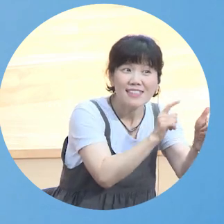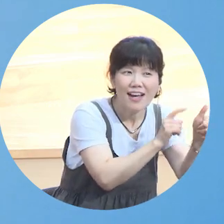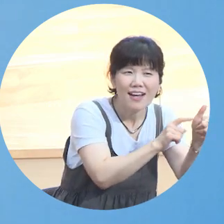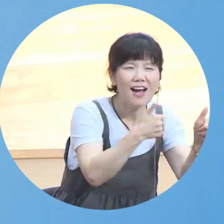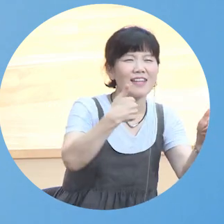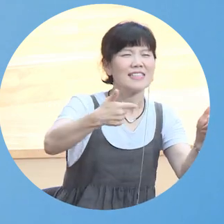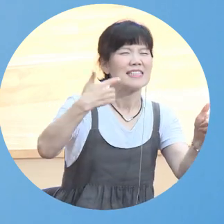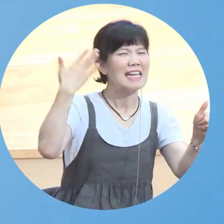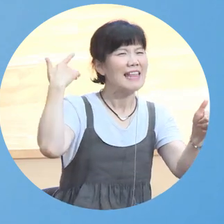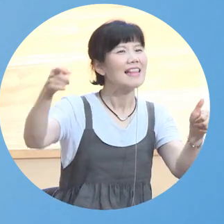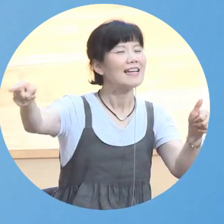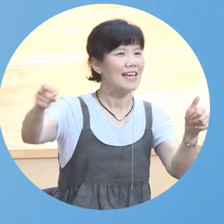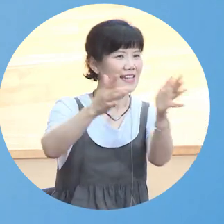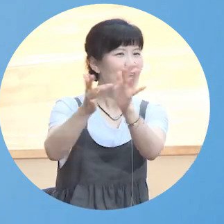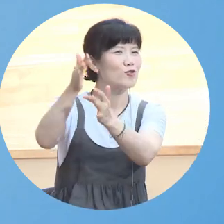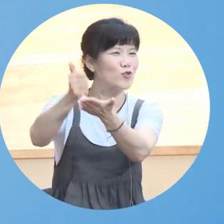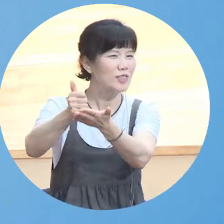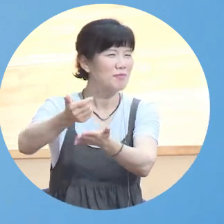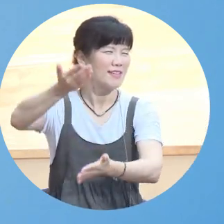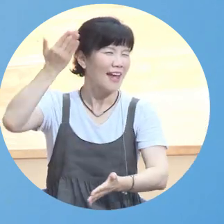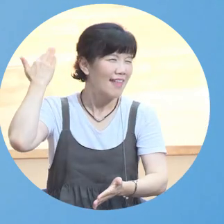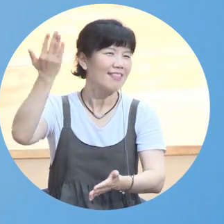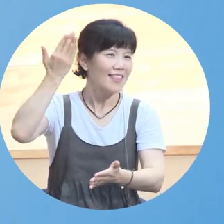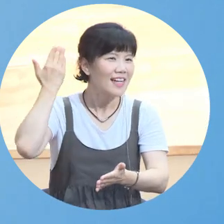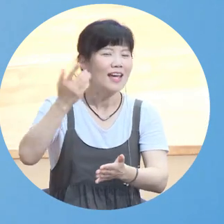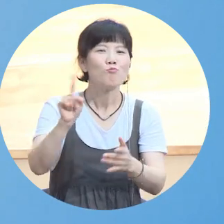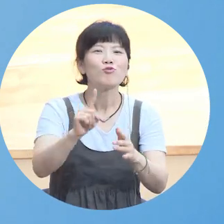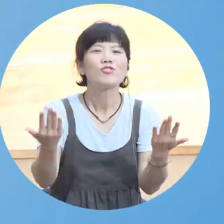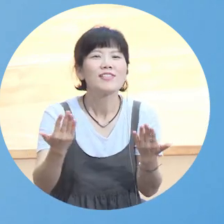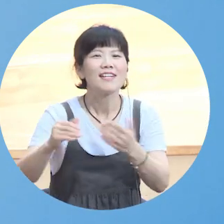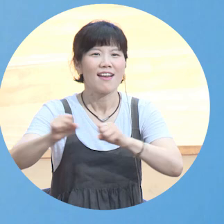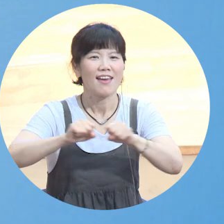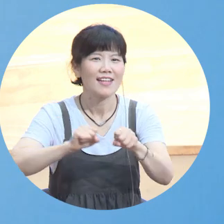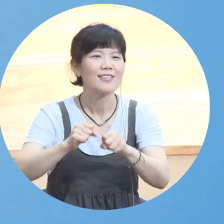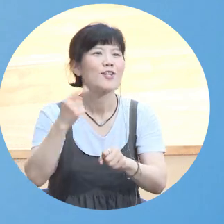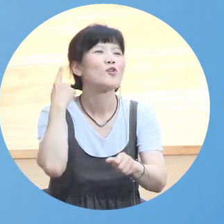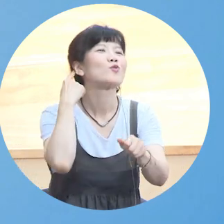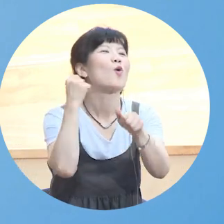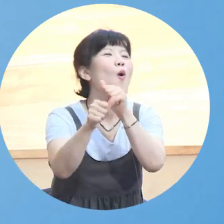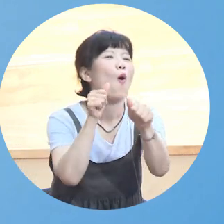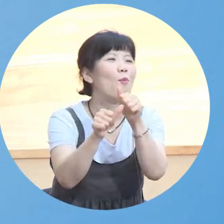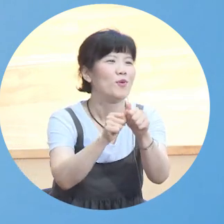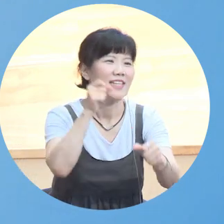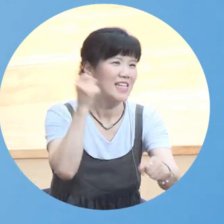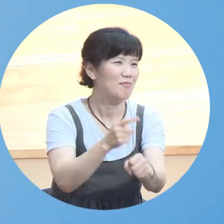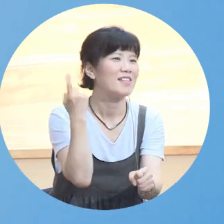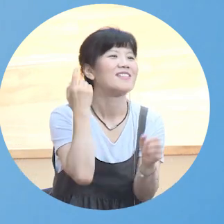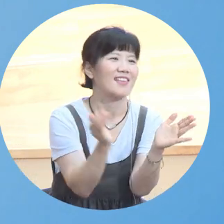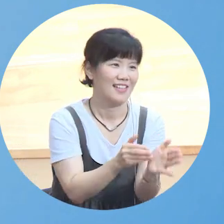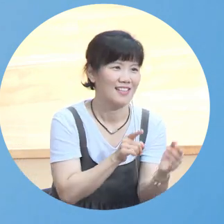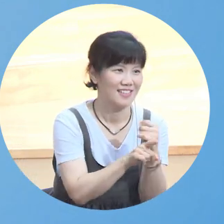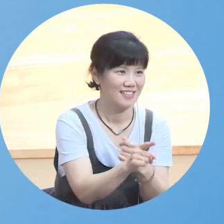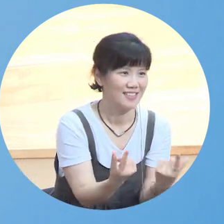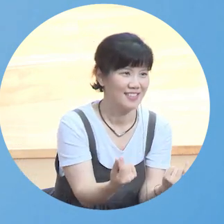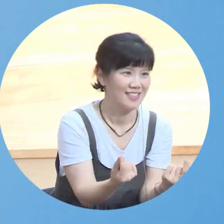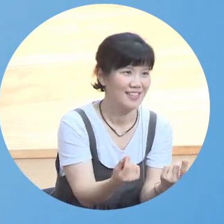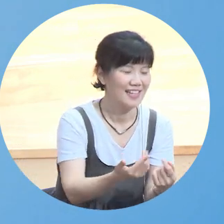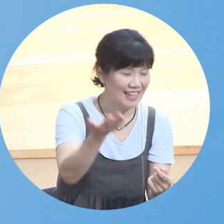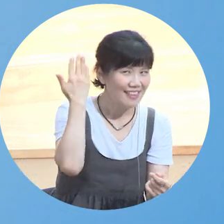어떤 일들을 행하셨다 는지 소문을 들은 거예요 두루 퉁 얼이 있는 거예요